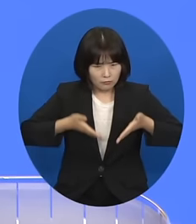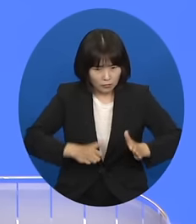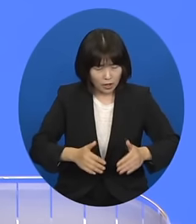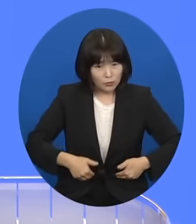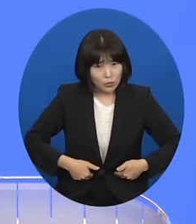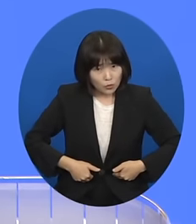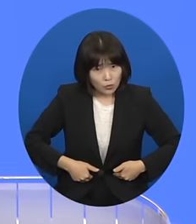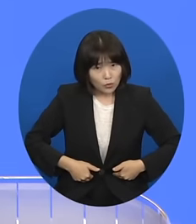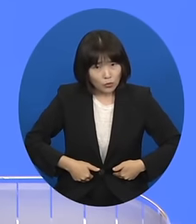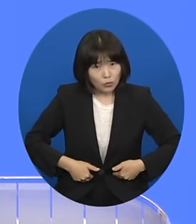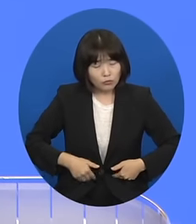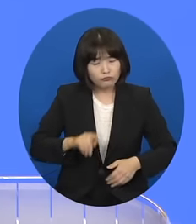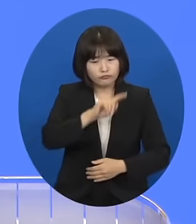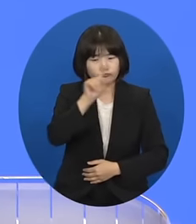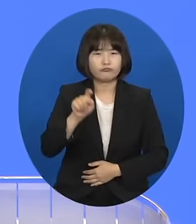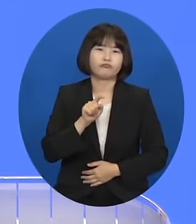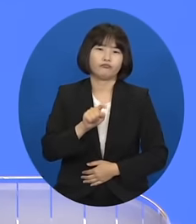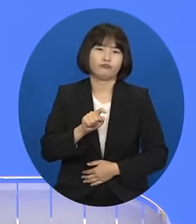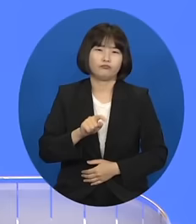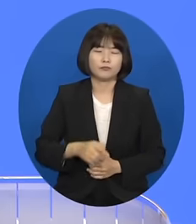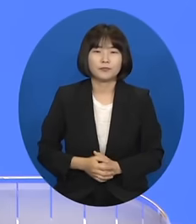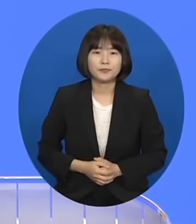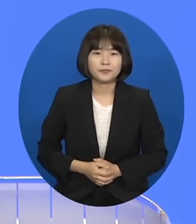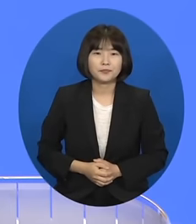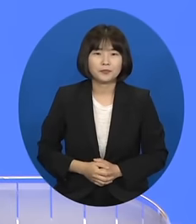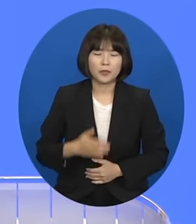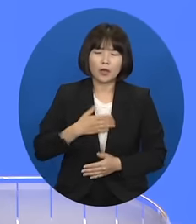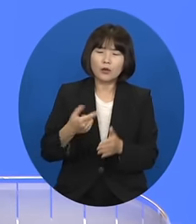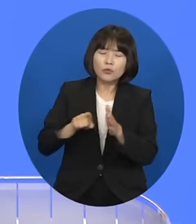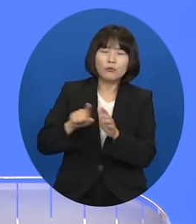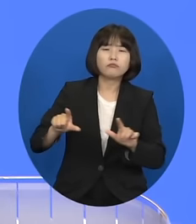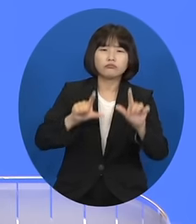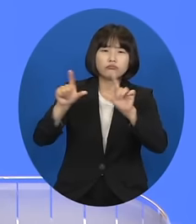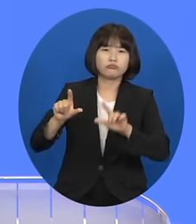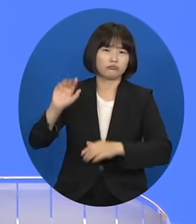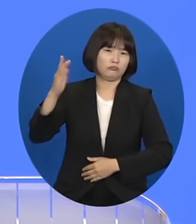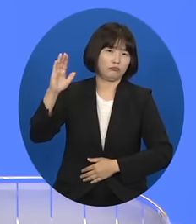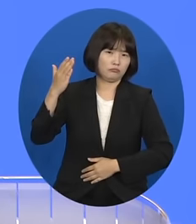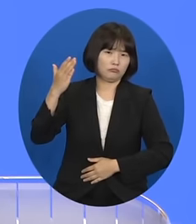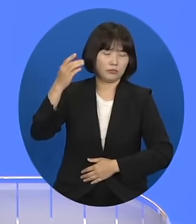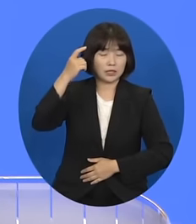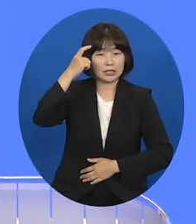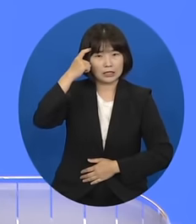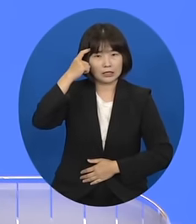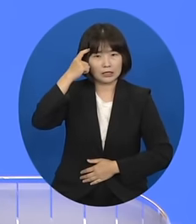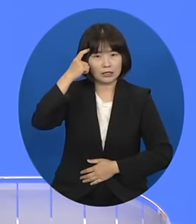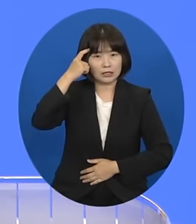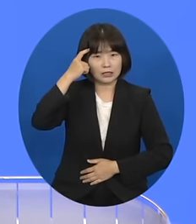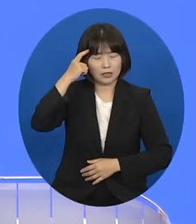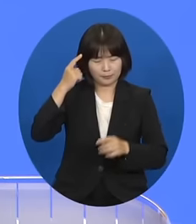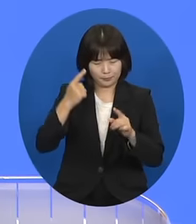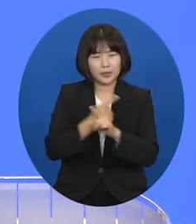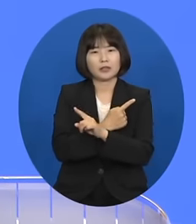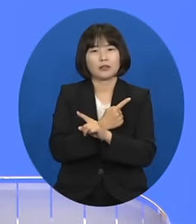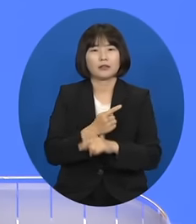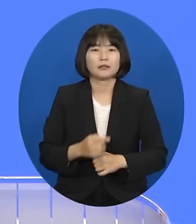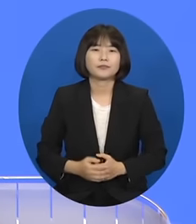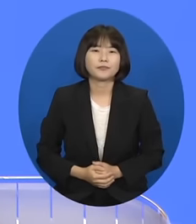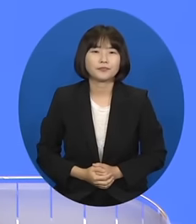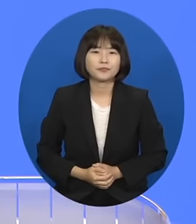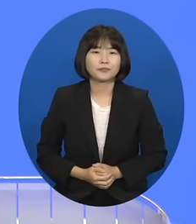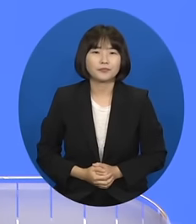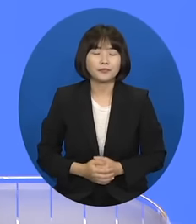되나? 괜찮지 뭐. 나를 위해 살면 되는 거 아닌가? 뭐 이런 생각들이 이제 변하게 되었다는 것이죠.